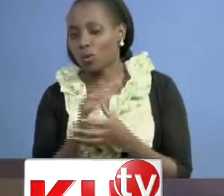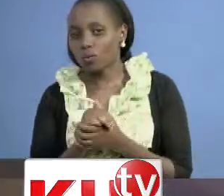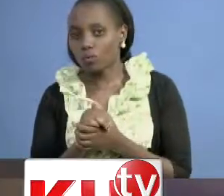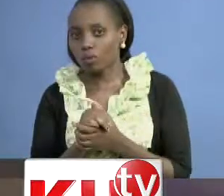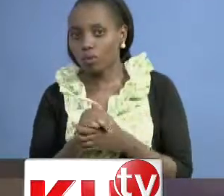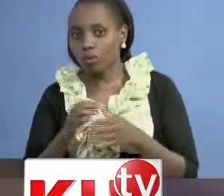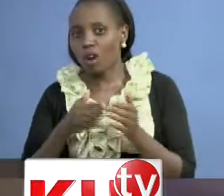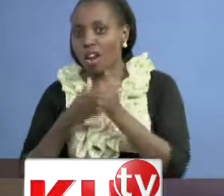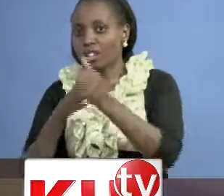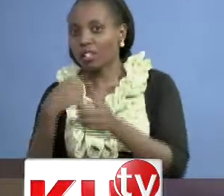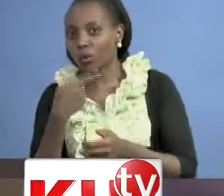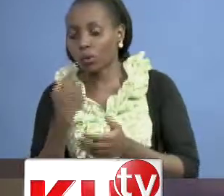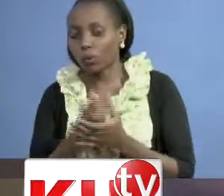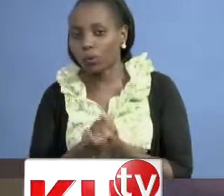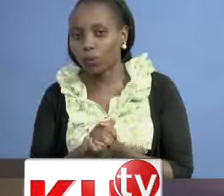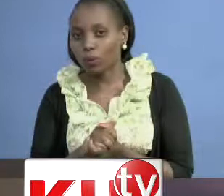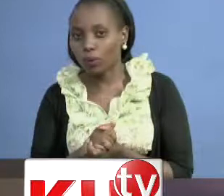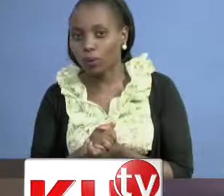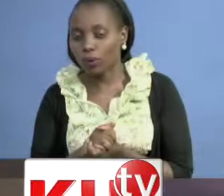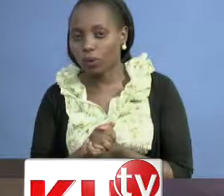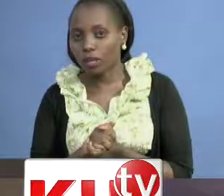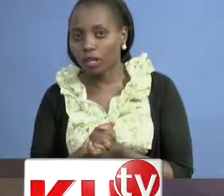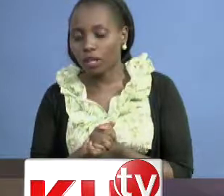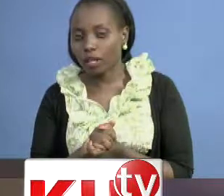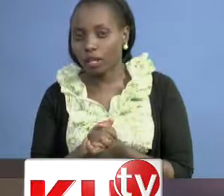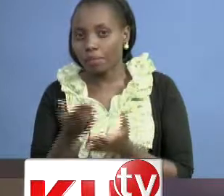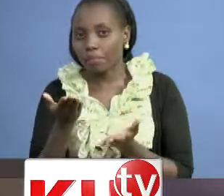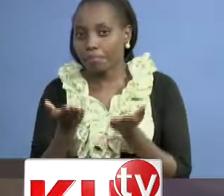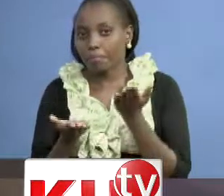SG or as the purported SG?